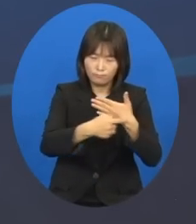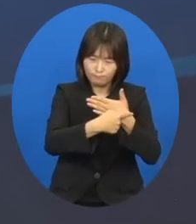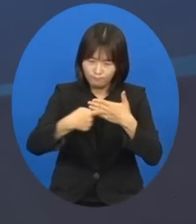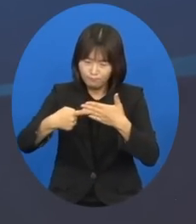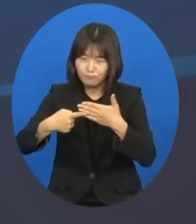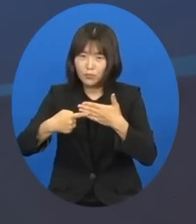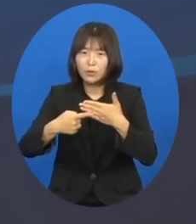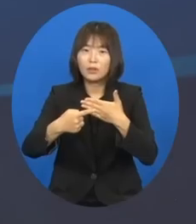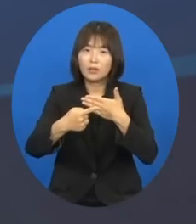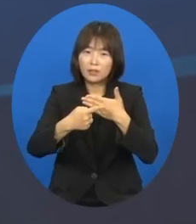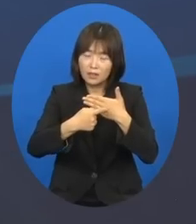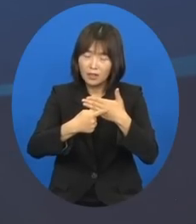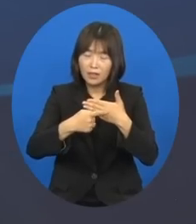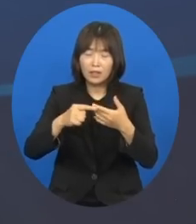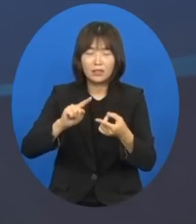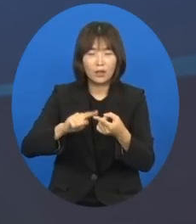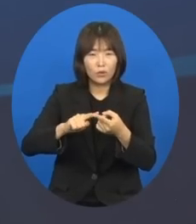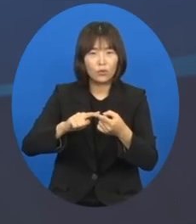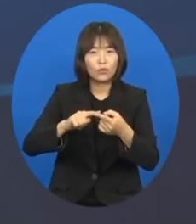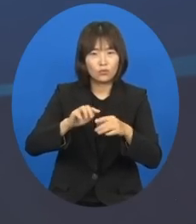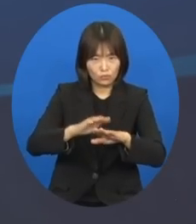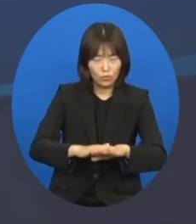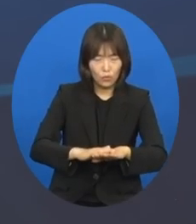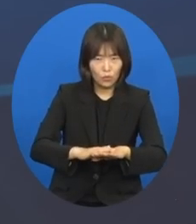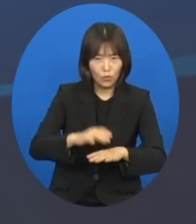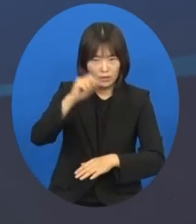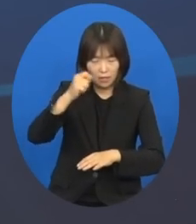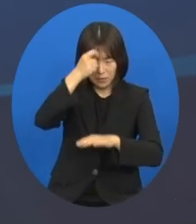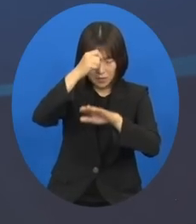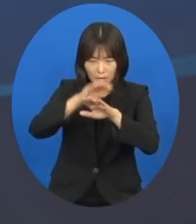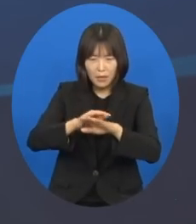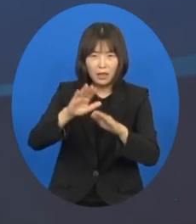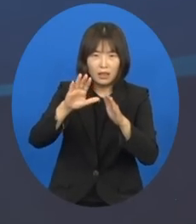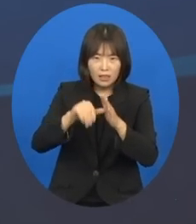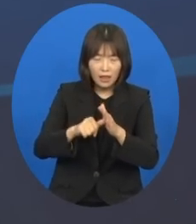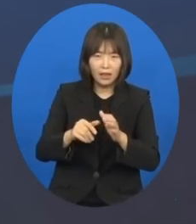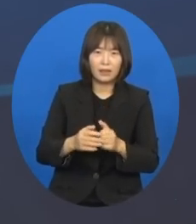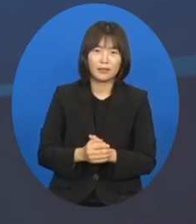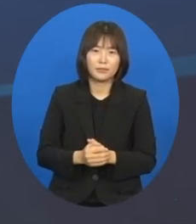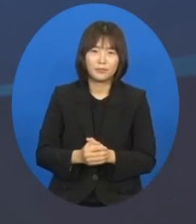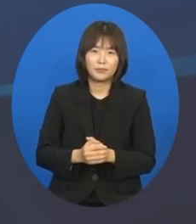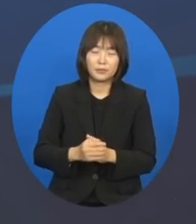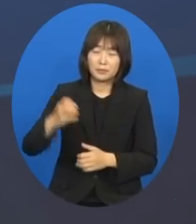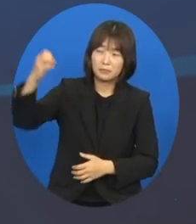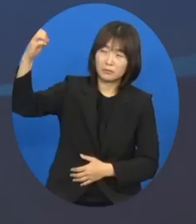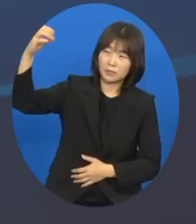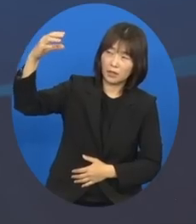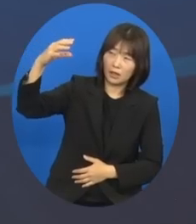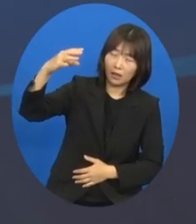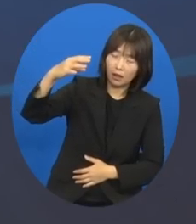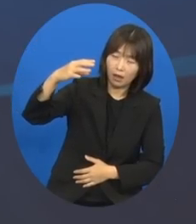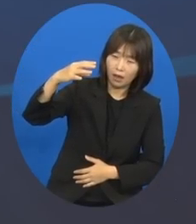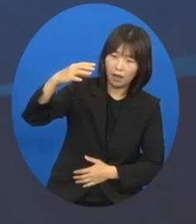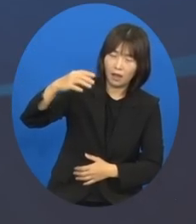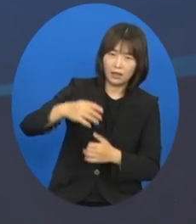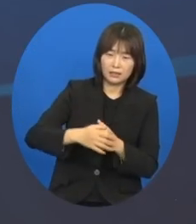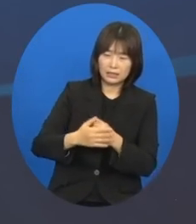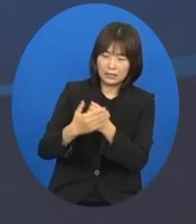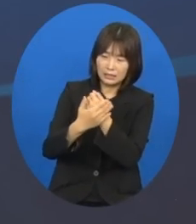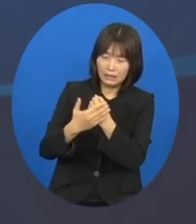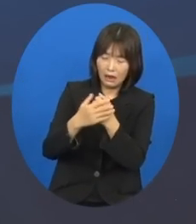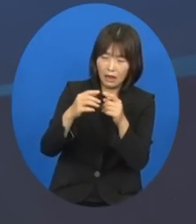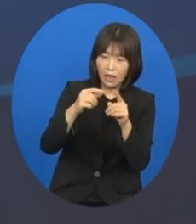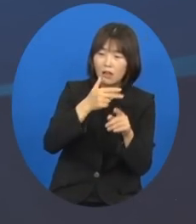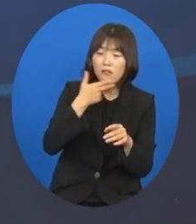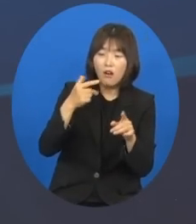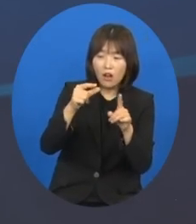새벽 기도를 하면서 앞에 가만 앉아서 그 희미한 불빛에 보이는 그레이스라고 하는 단어 은혜라고 하는 단어를 이렇게